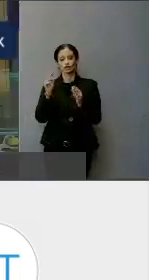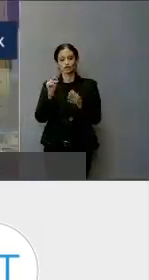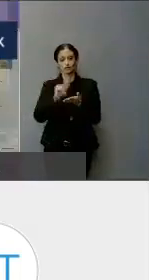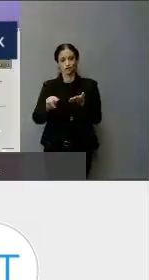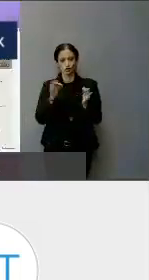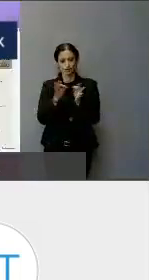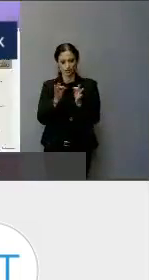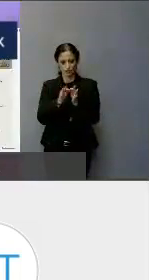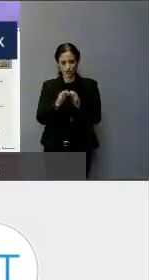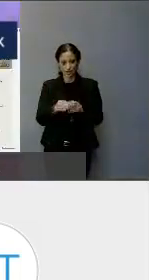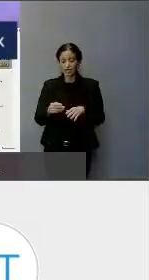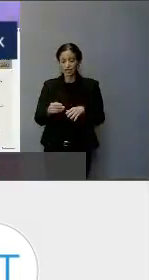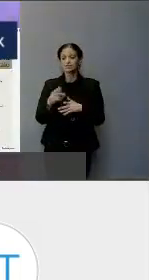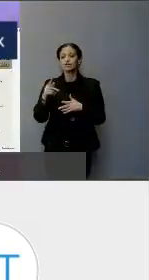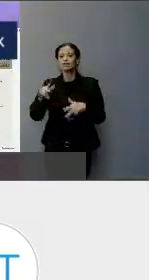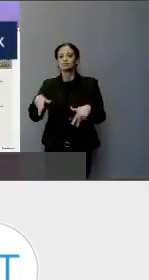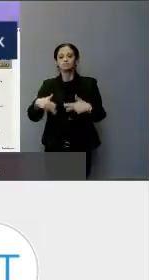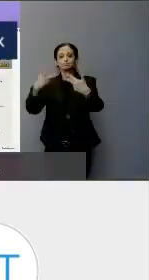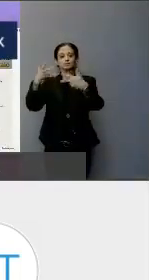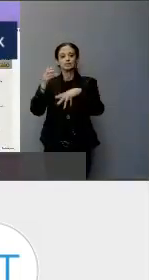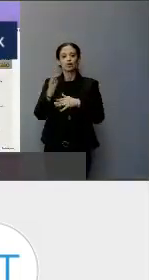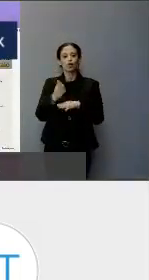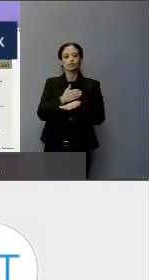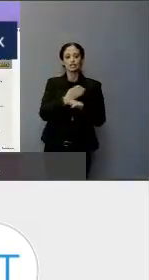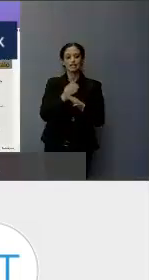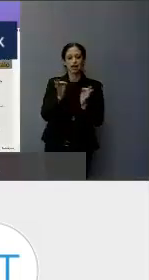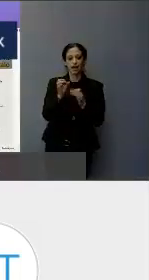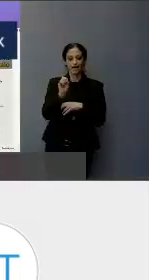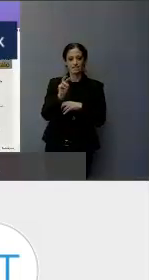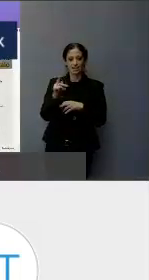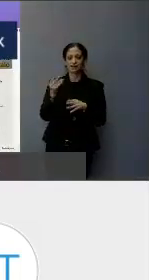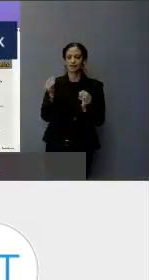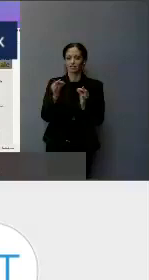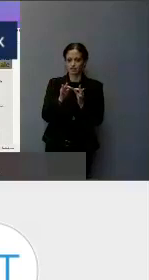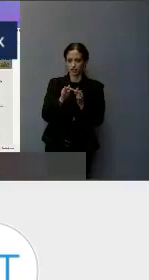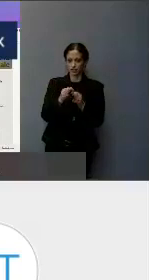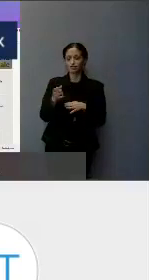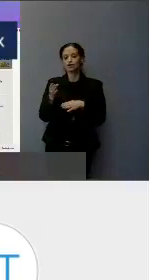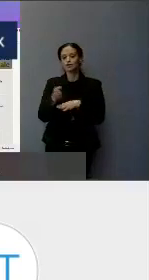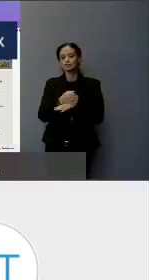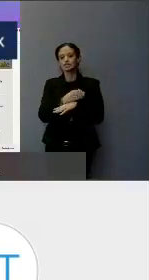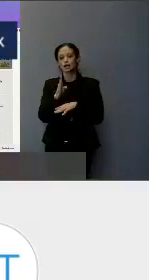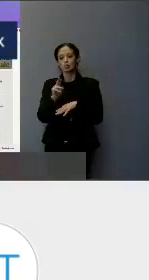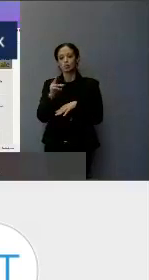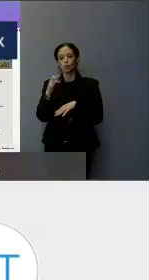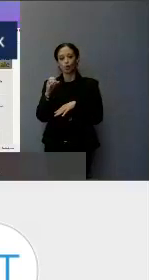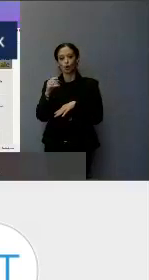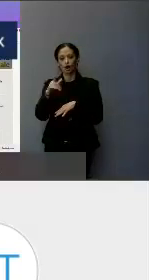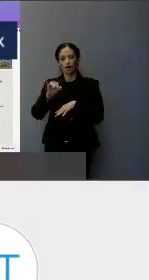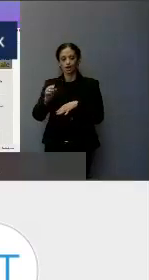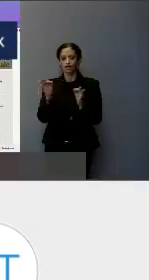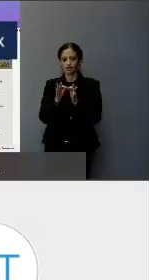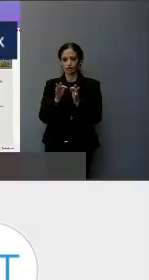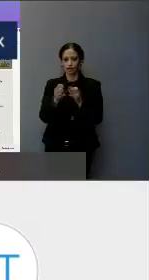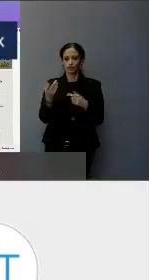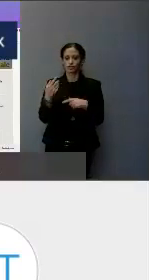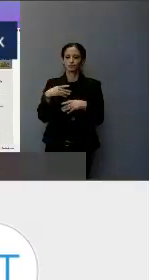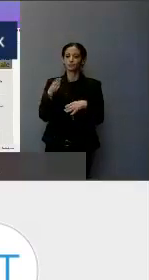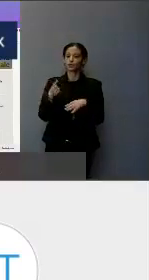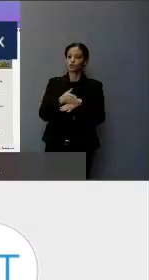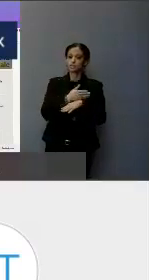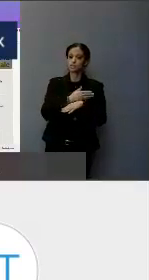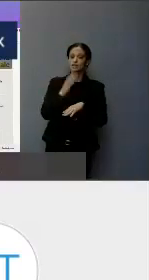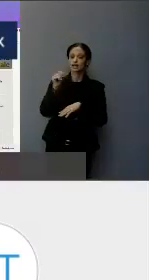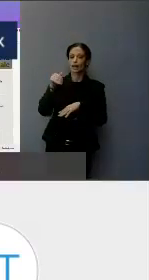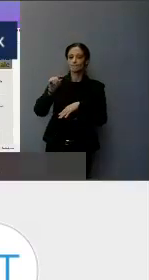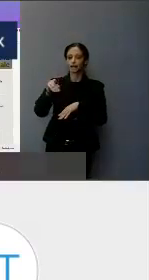da remoto consigliere avvenente amorevole consigliera bruccoleri stava regole consigliere